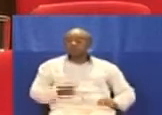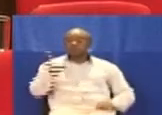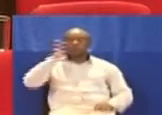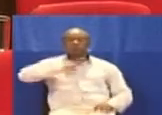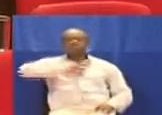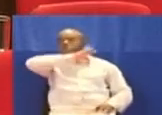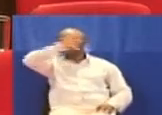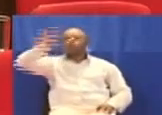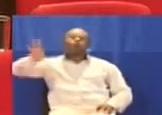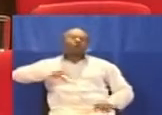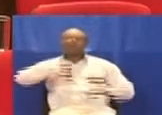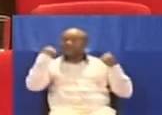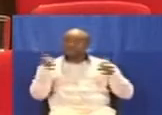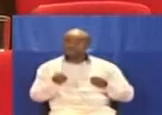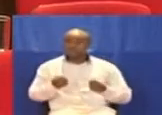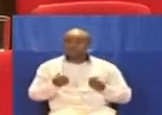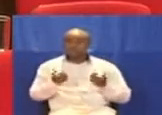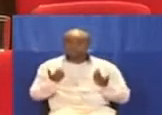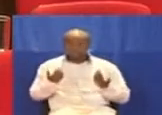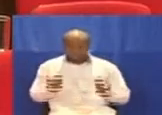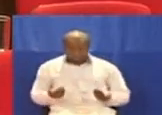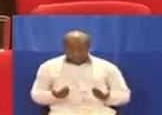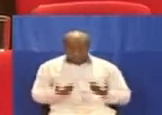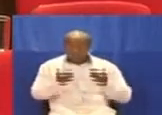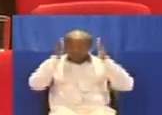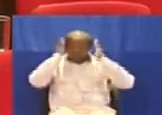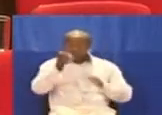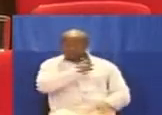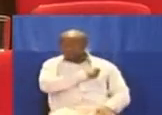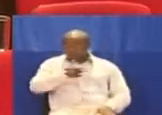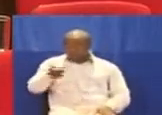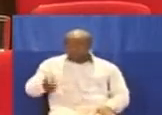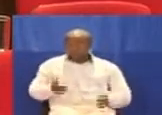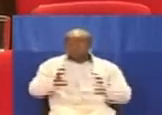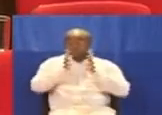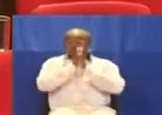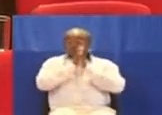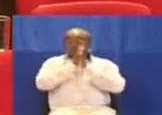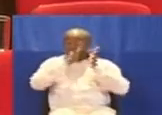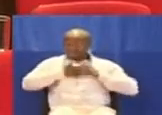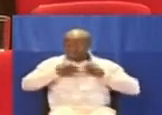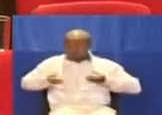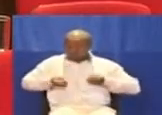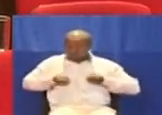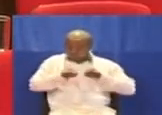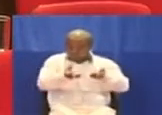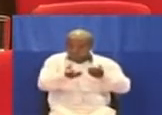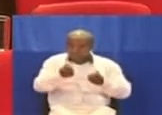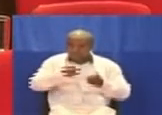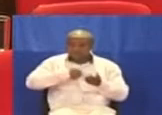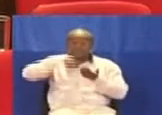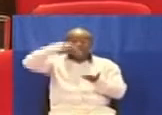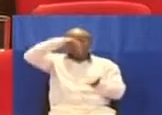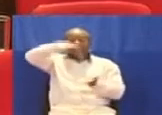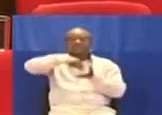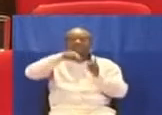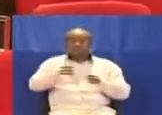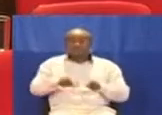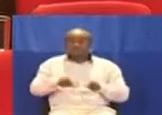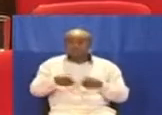Mheshimiwa Rais, pokea shukrani zetu za dhati. Na kwa maana hii Mheshimiwa Spika, ninasimama